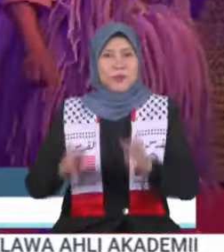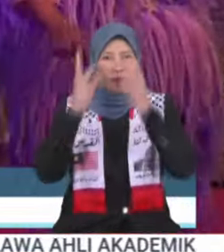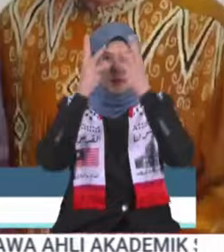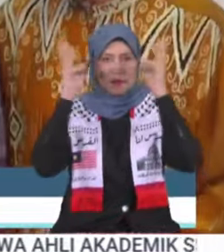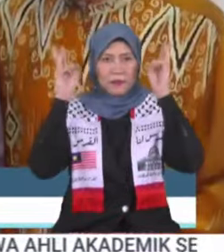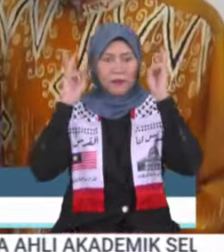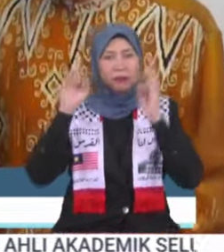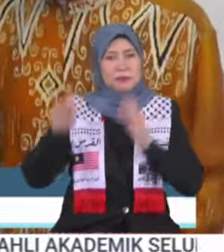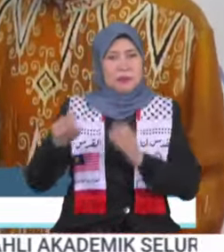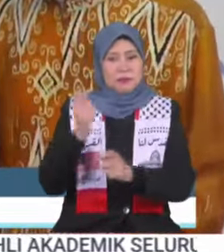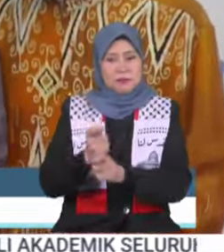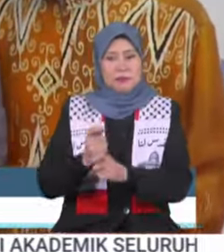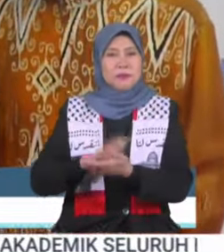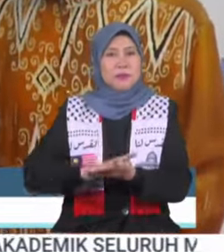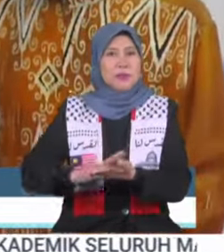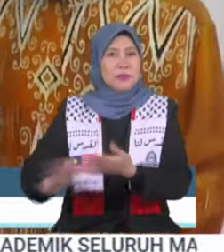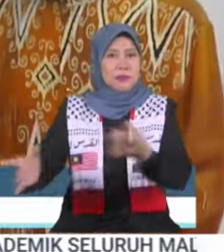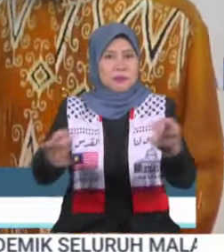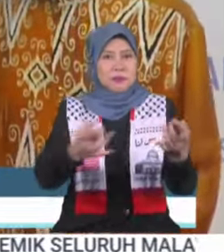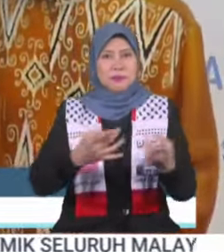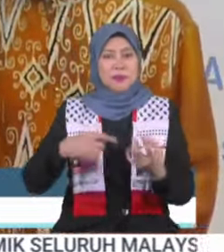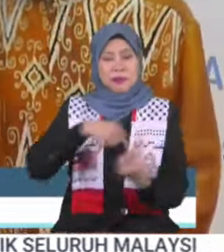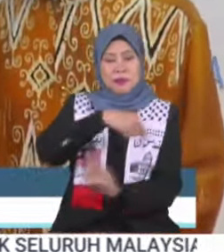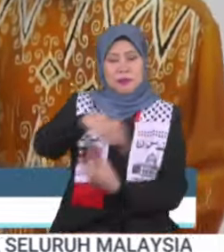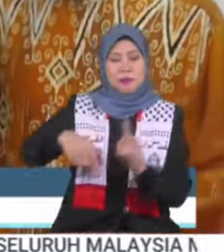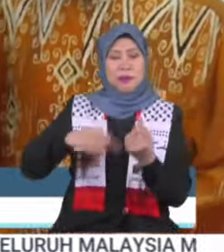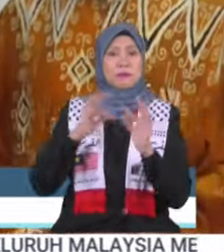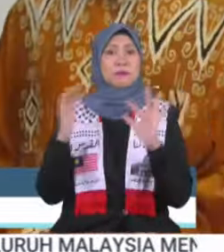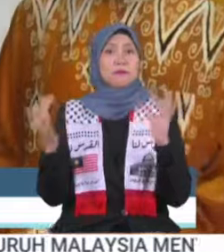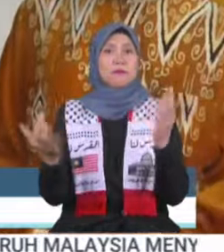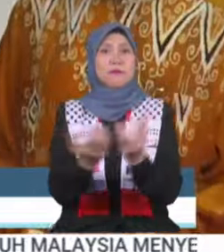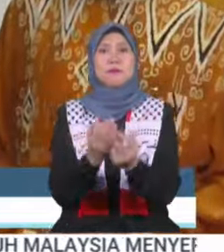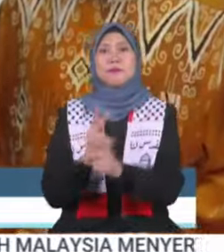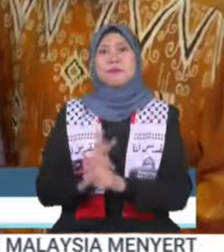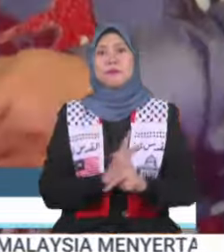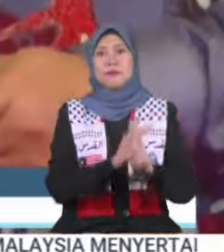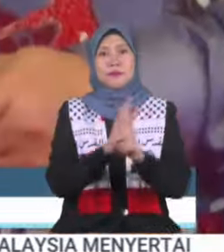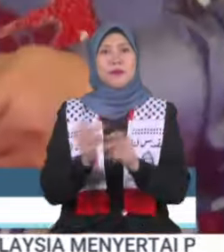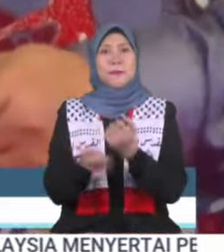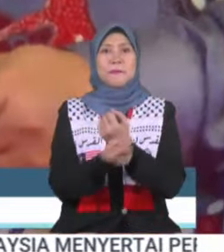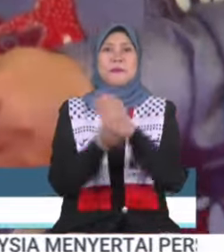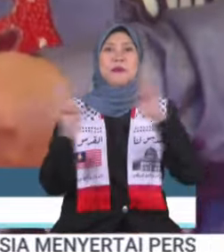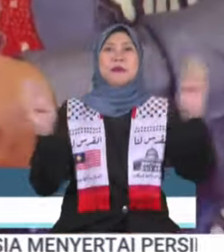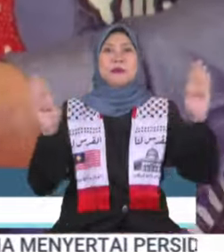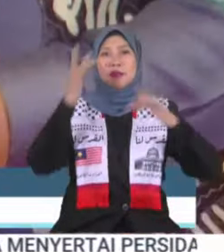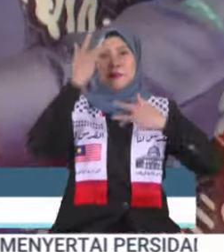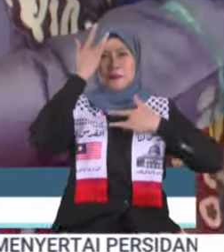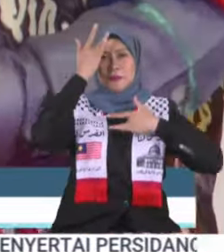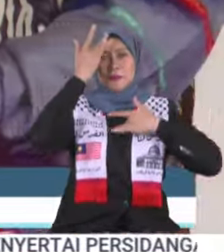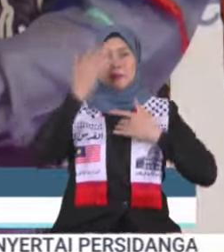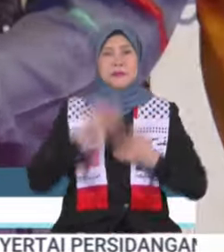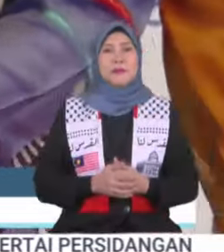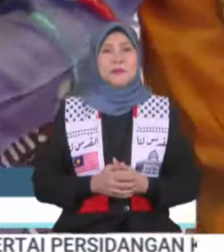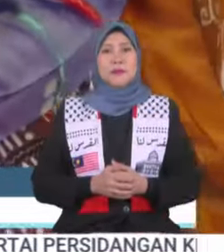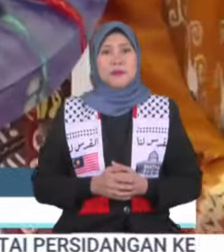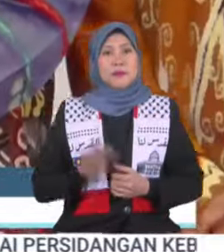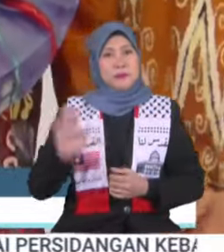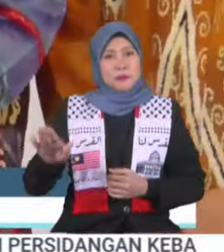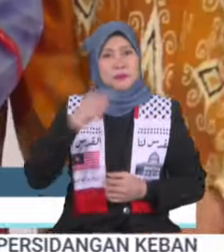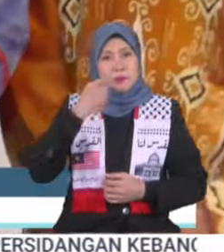asli agar kekal bersih di samping alam semula jadi yang terpelihara serta bebas dari wabak penyakit.